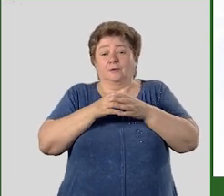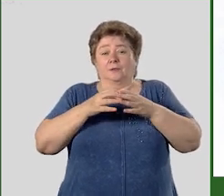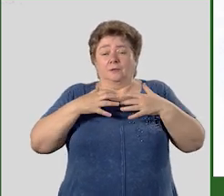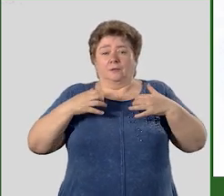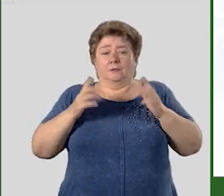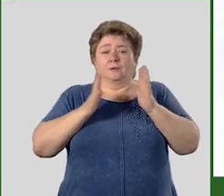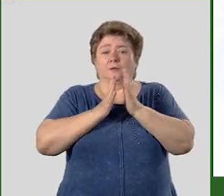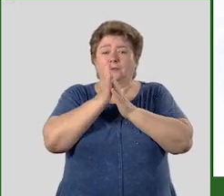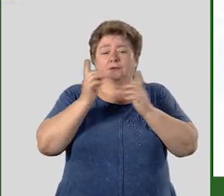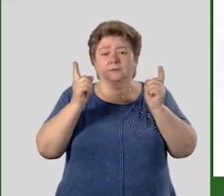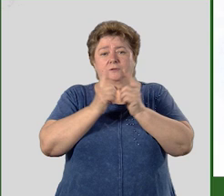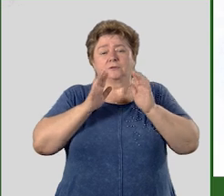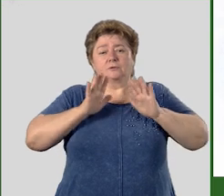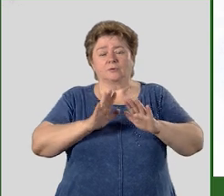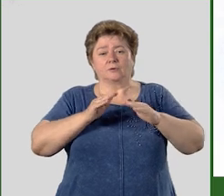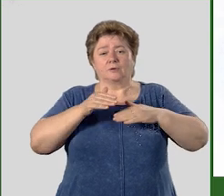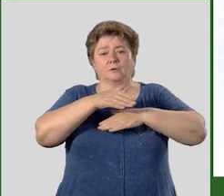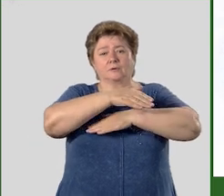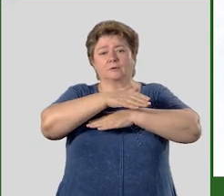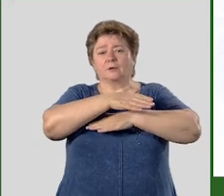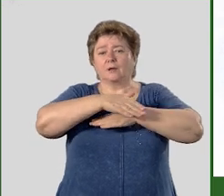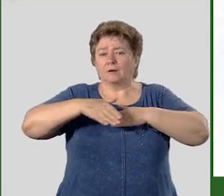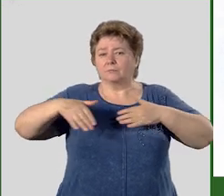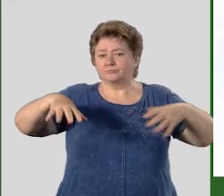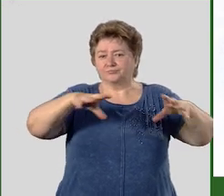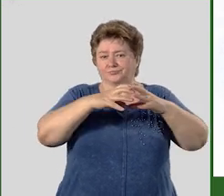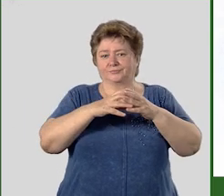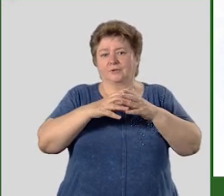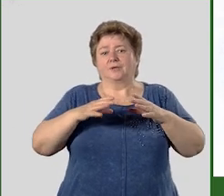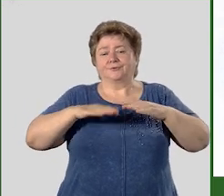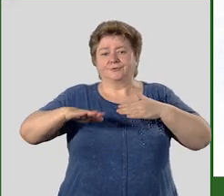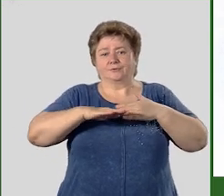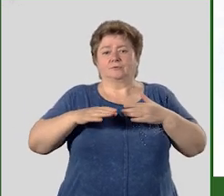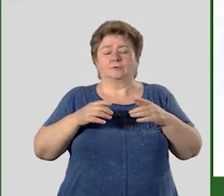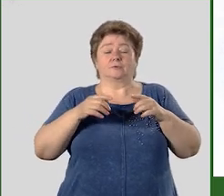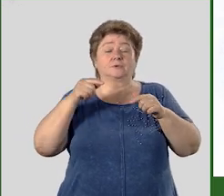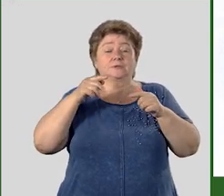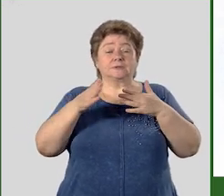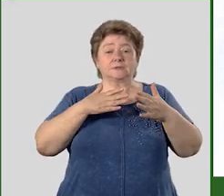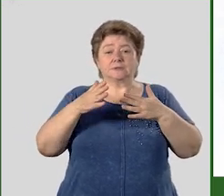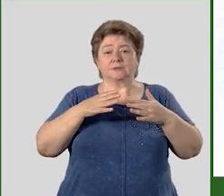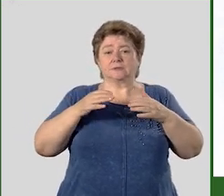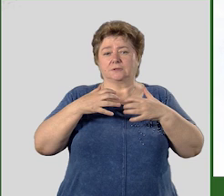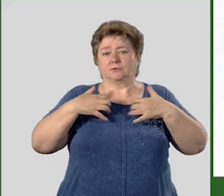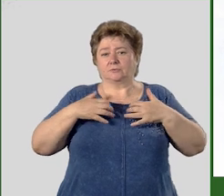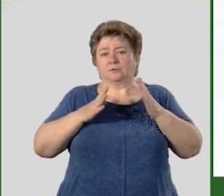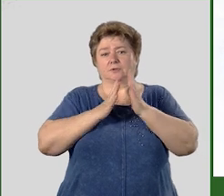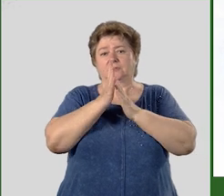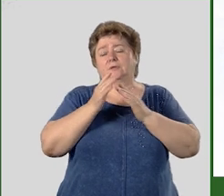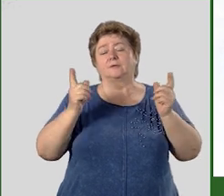растения, встречающегося только на ограниченной территории. Среди представителей растительного и животного